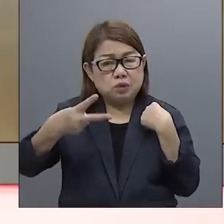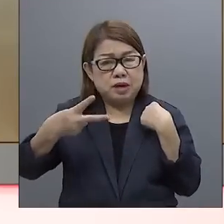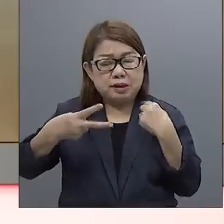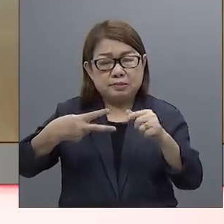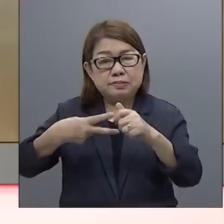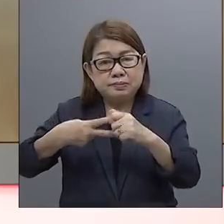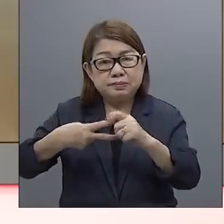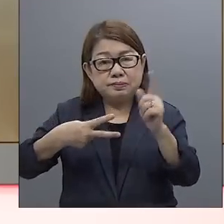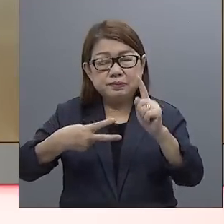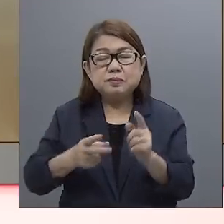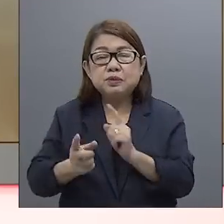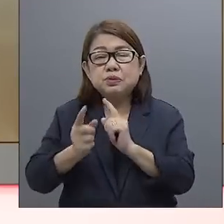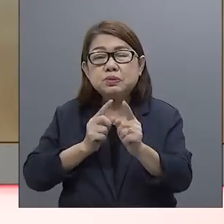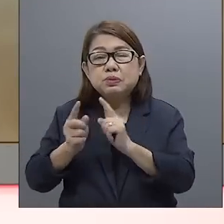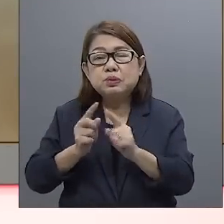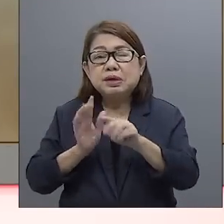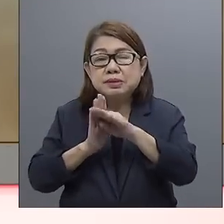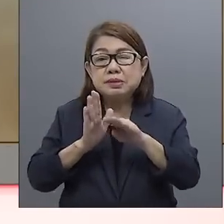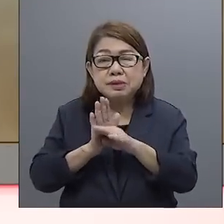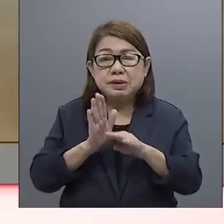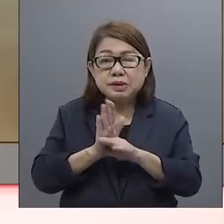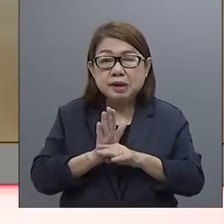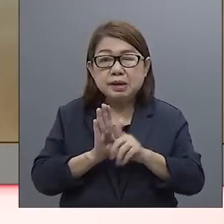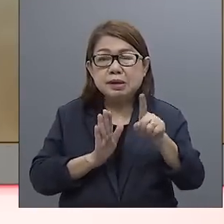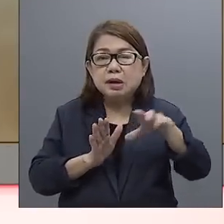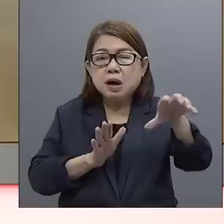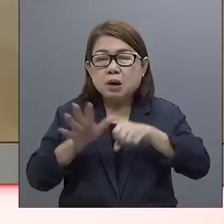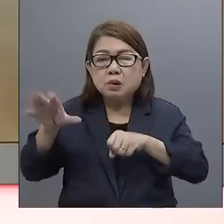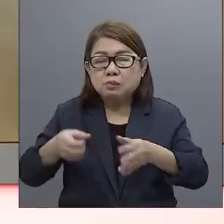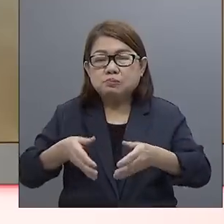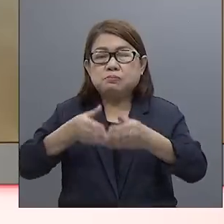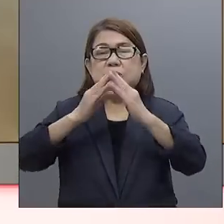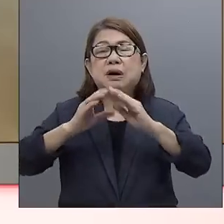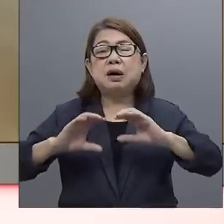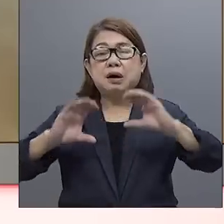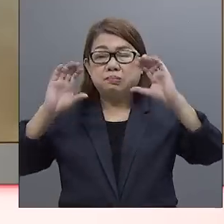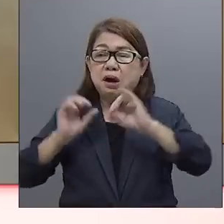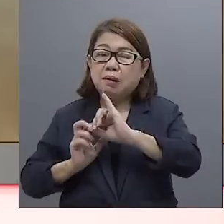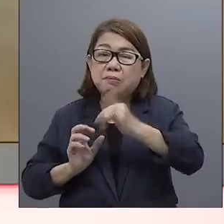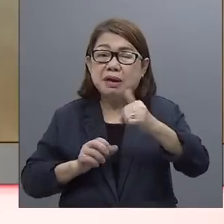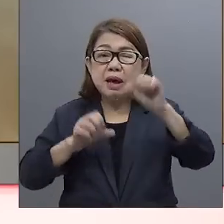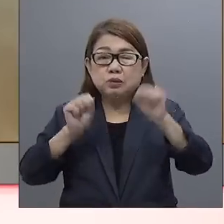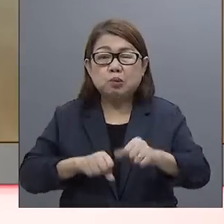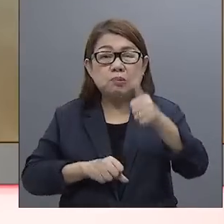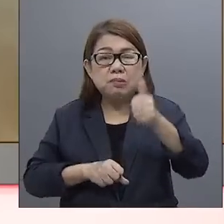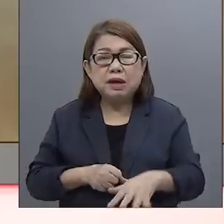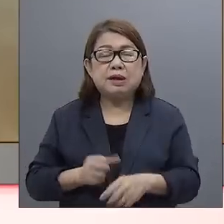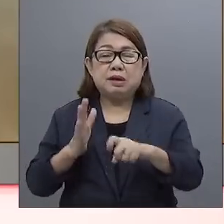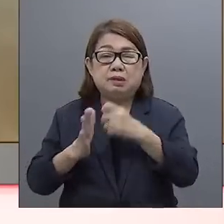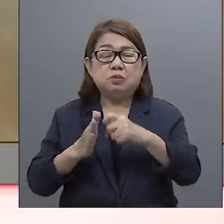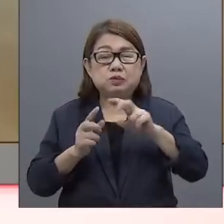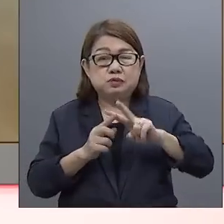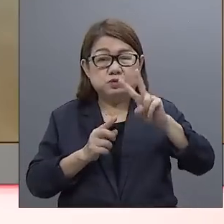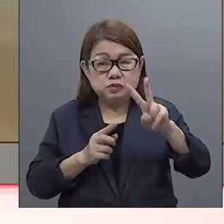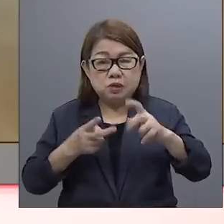รกเลยก็คือการเจรจาเงื่อนไขเฉพาะหน้าในการจัดตั้งรัฐบาลที่อาจไม่ลงตัวค่ะปัจจัยที่2คือปั